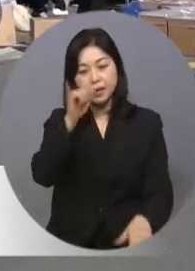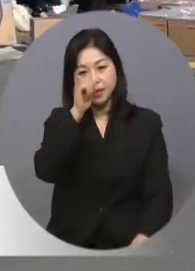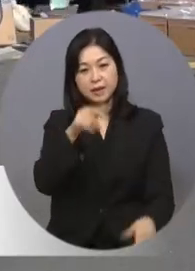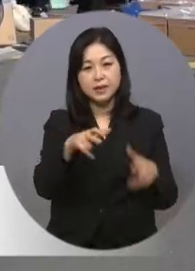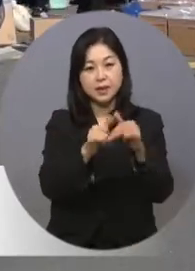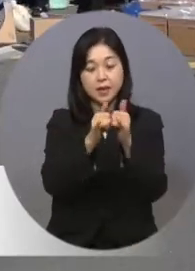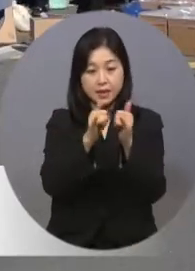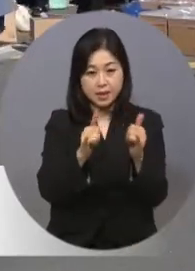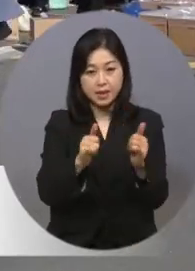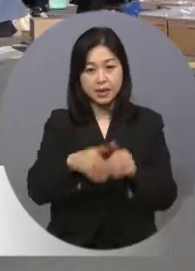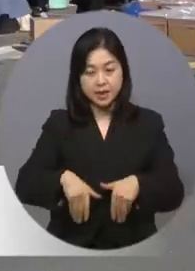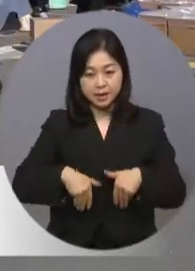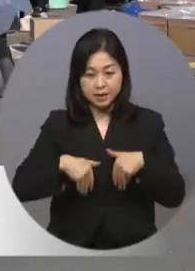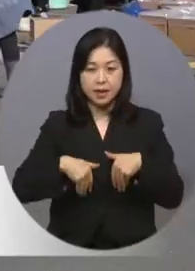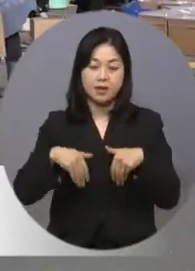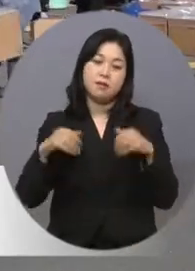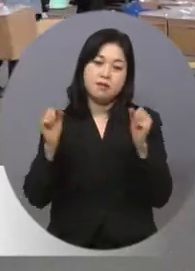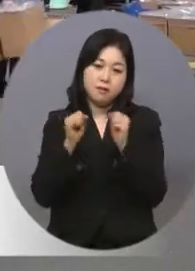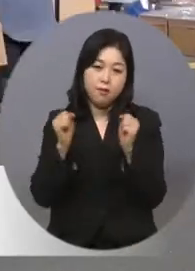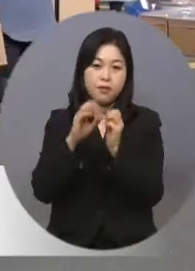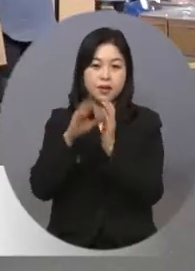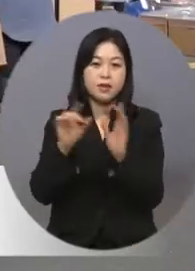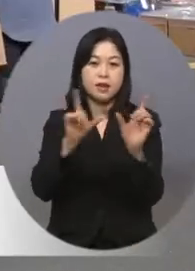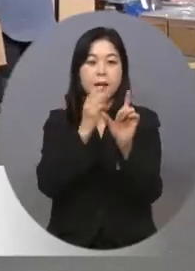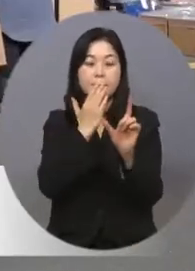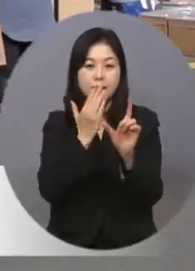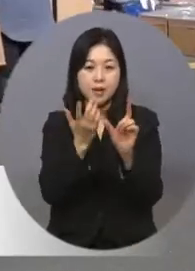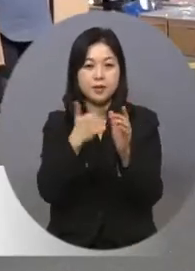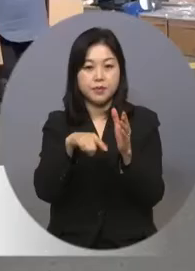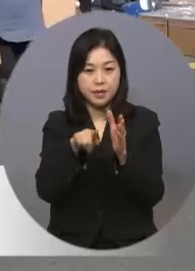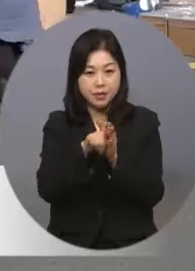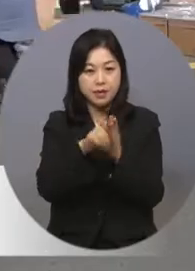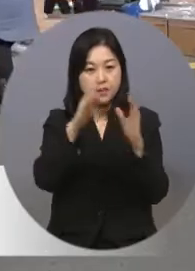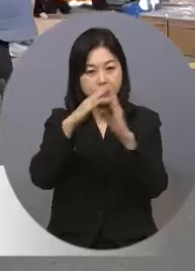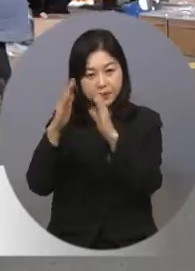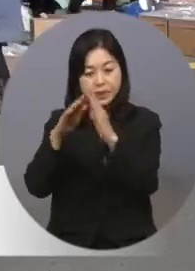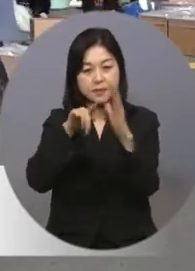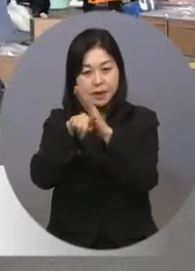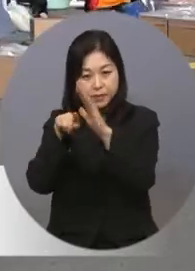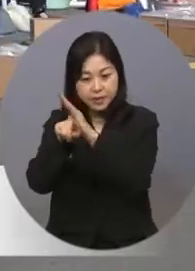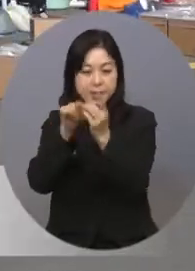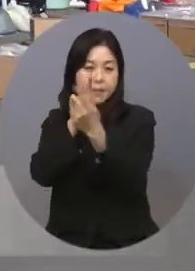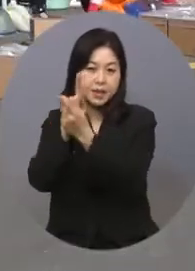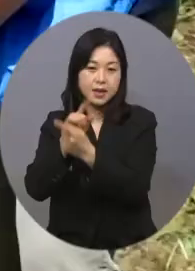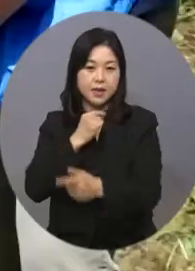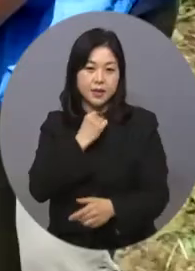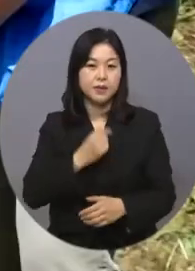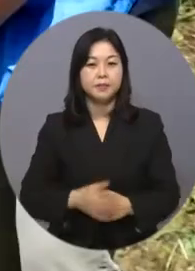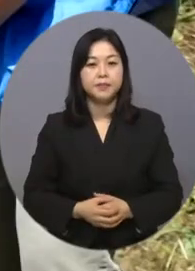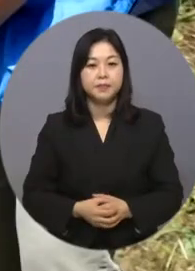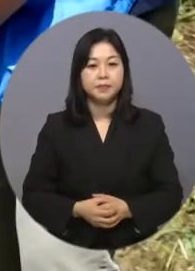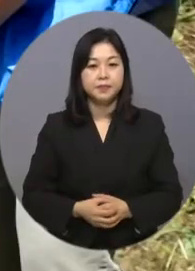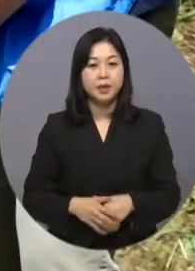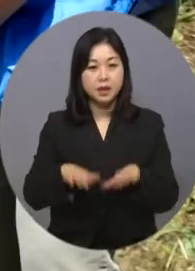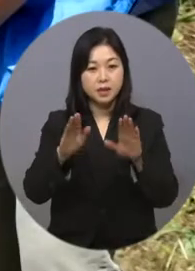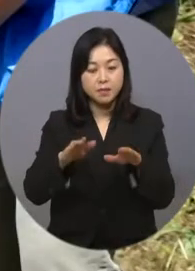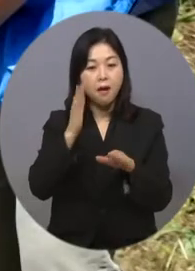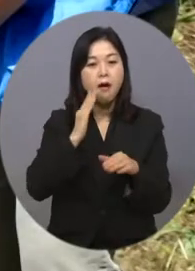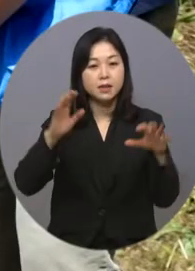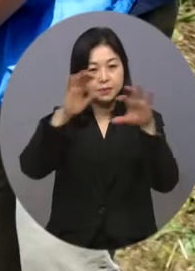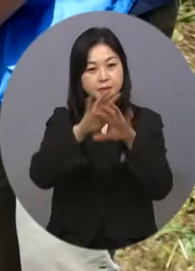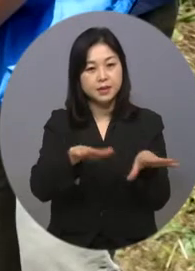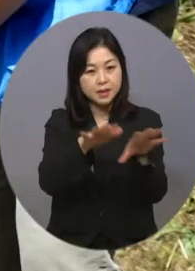장애인분들이 따뜻한 겨울을 나실 수 있도록 저희가 가가호 방문해서 찾아뵙도록 하겠습니다. 이번 김장 나눔을